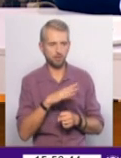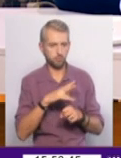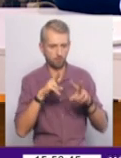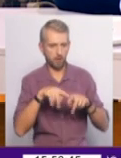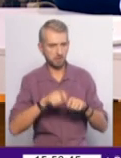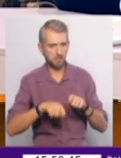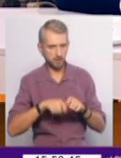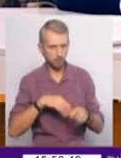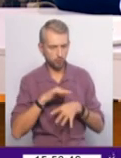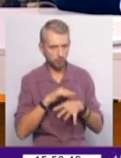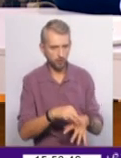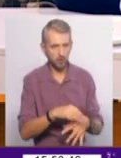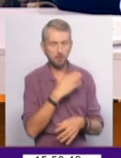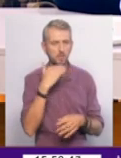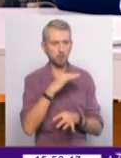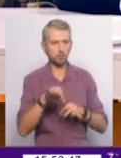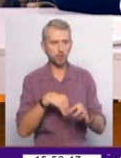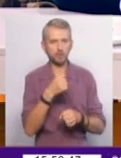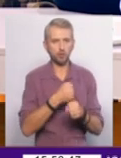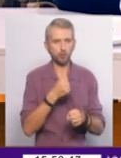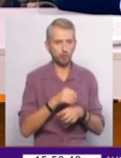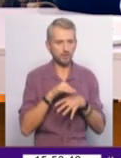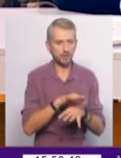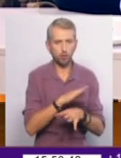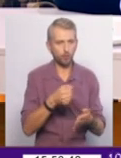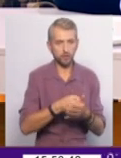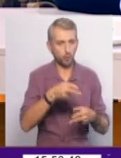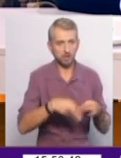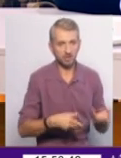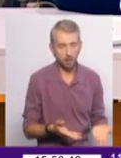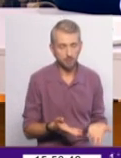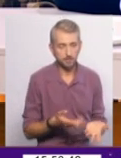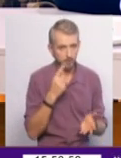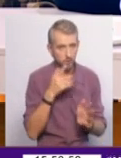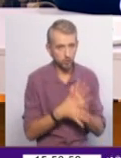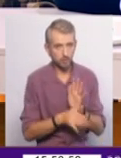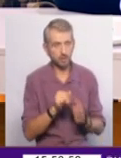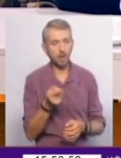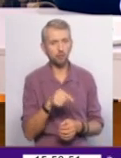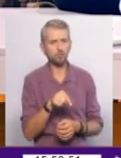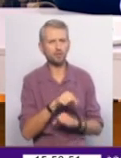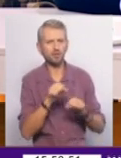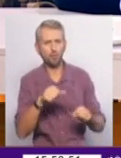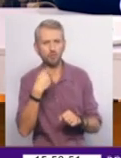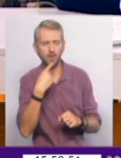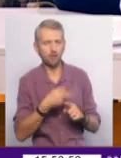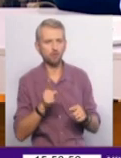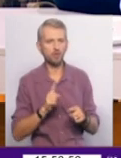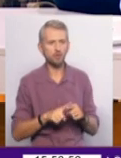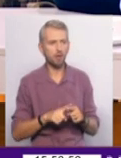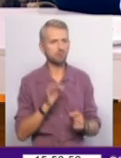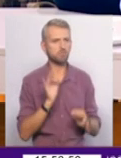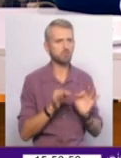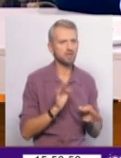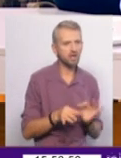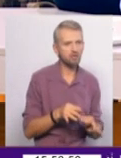Тобто багато проєктів, які розробляються і не доводяться до кінця, розумієте? І тому тут не можна казати, що це там справедливо або